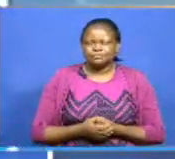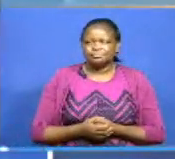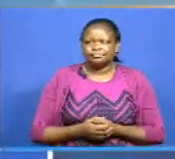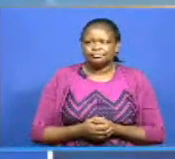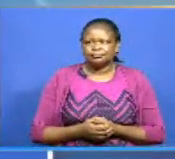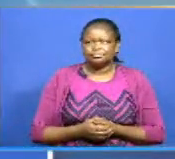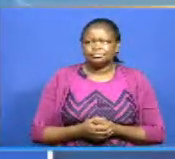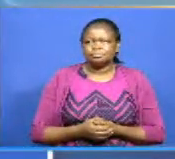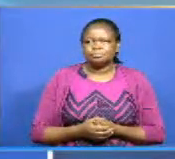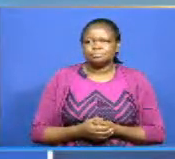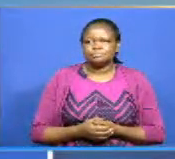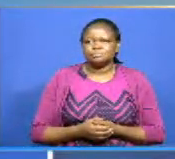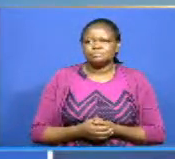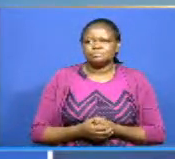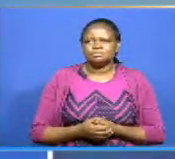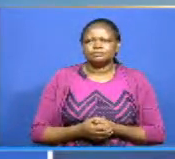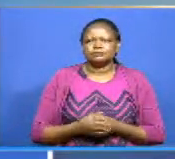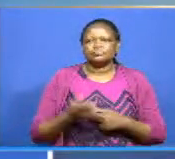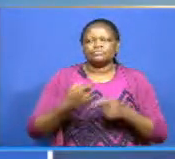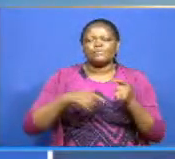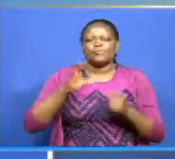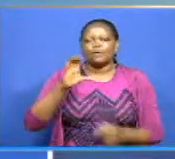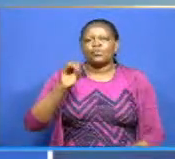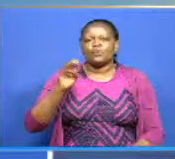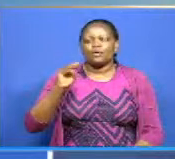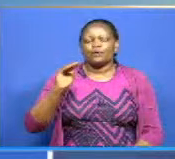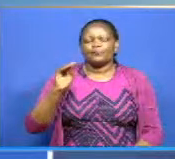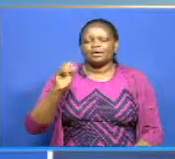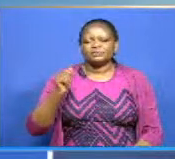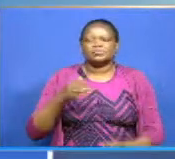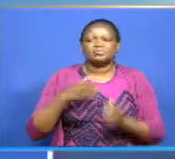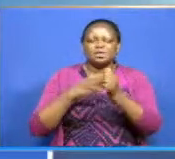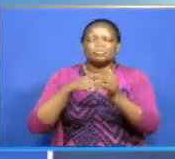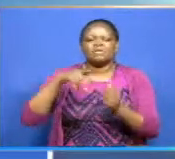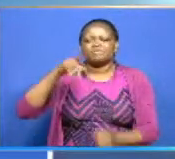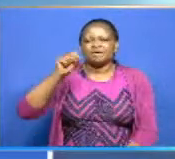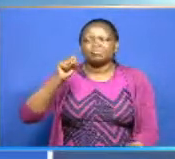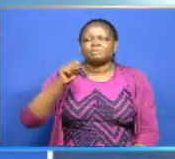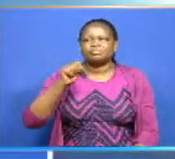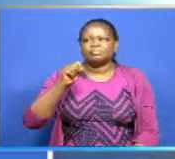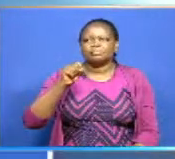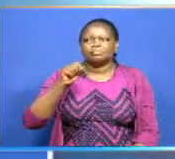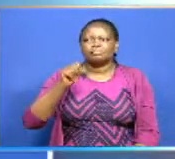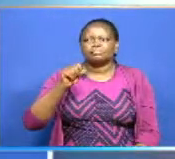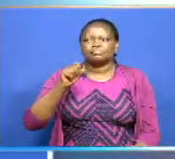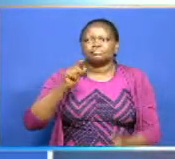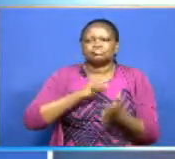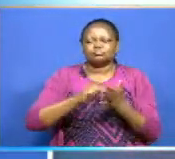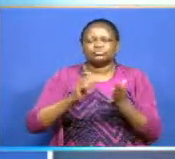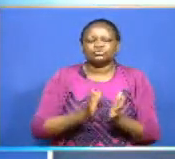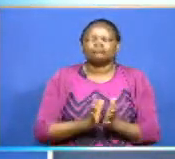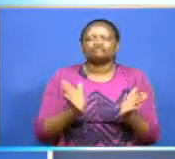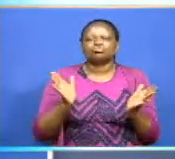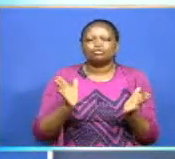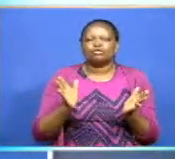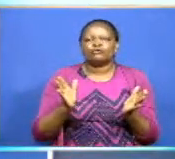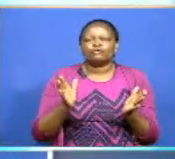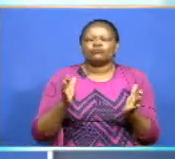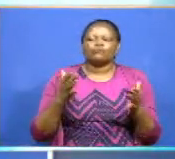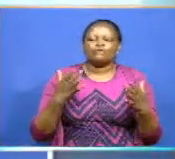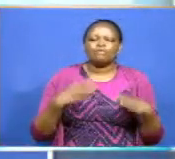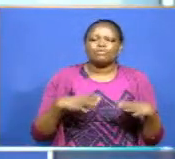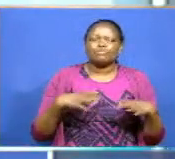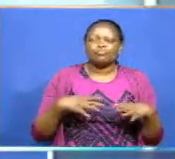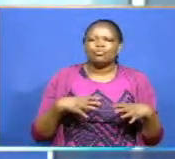mataifa ambao ni shirika la COMESA, wakiongozwa na katibu mkuu wa chama cha wakuza miwa humu nchini ambaye anafahamika kama Richard